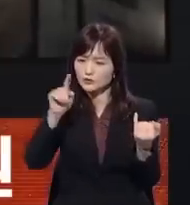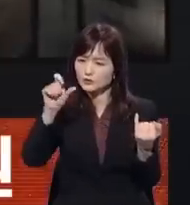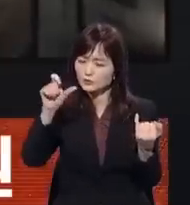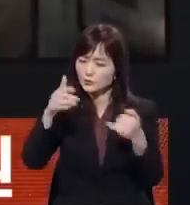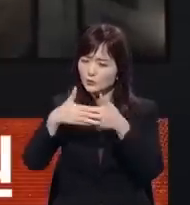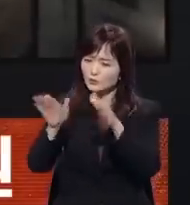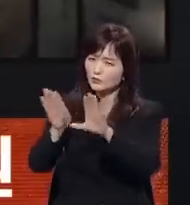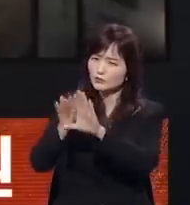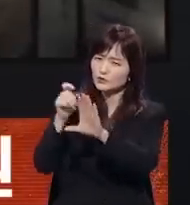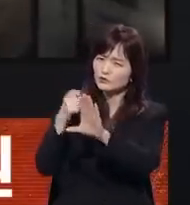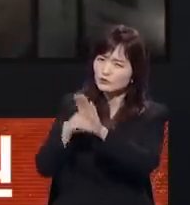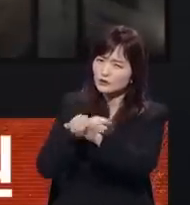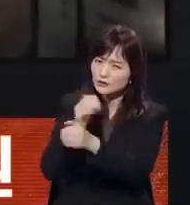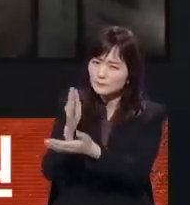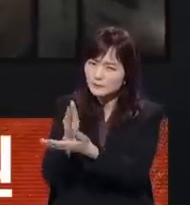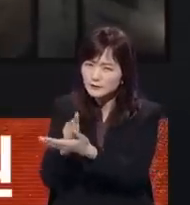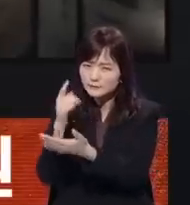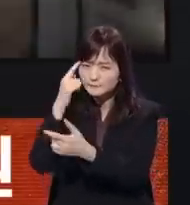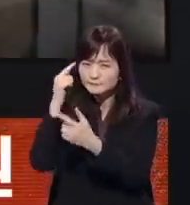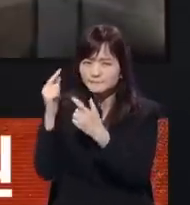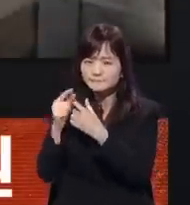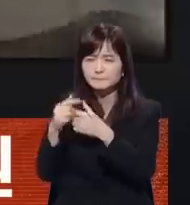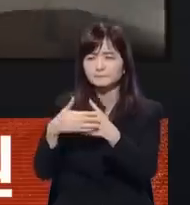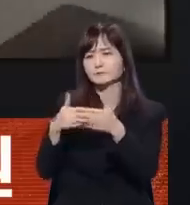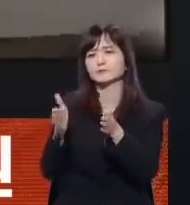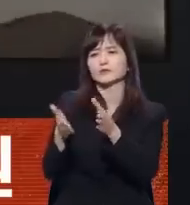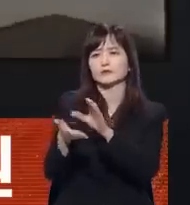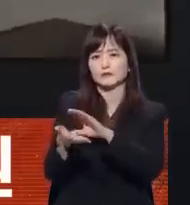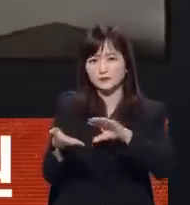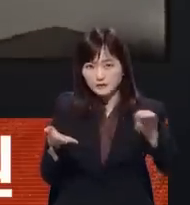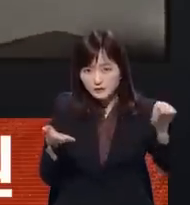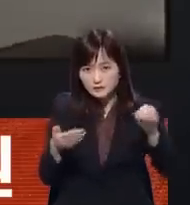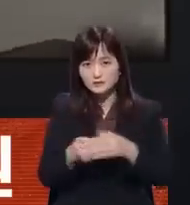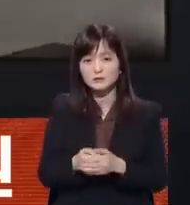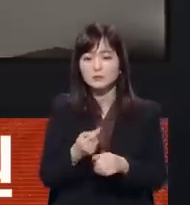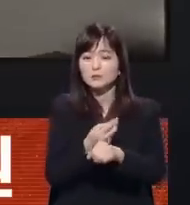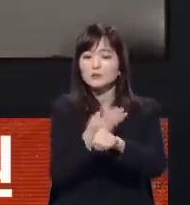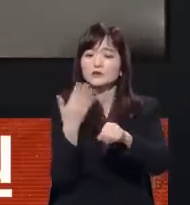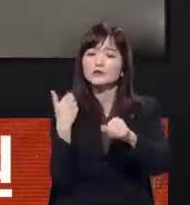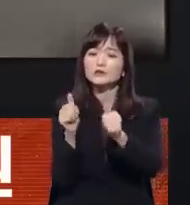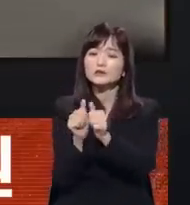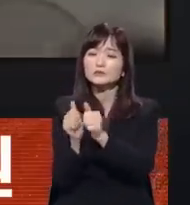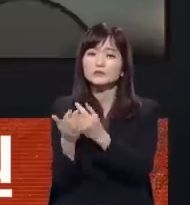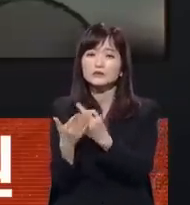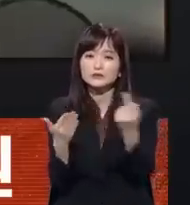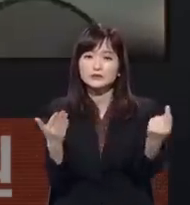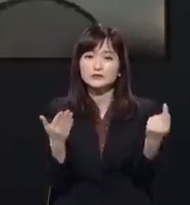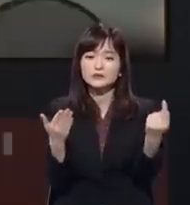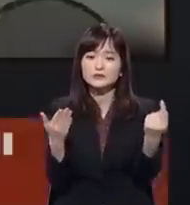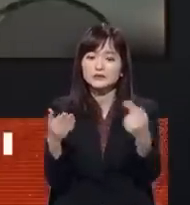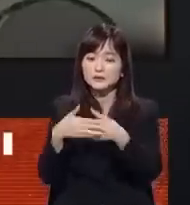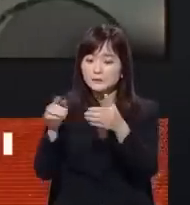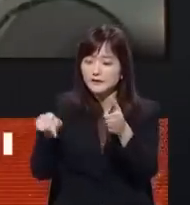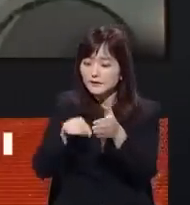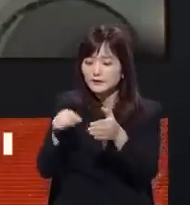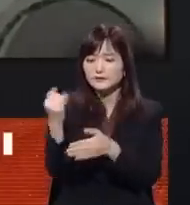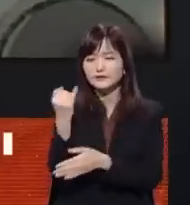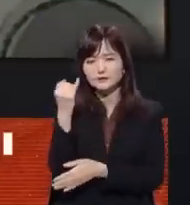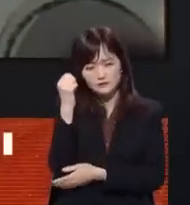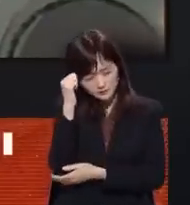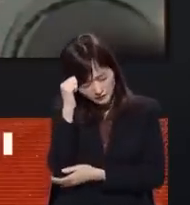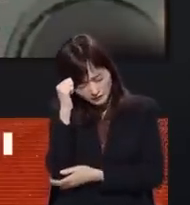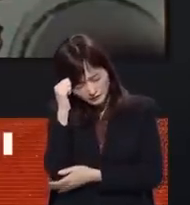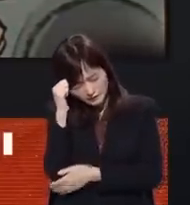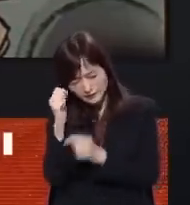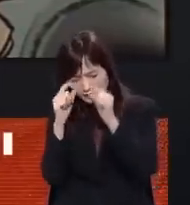있습니다 방을 비워야 하는데 몇 시간 전에 남성 투숙객이 나가면서 여자가 안에서 자고 있으니까 깨우지 말라고